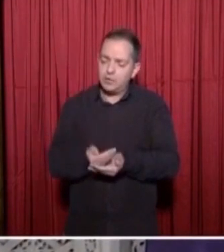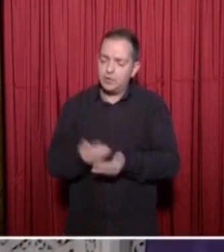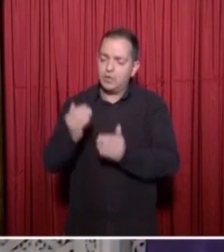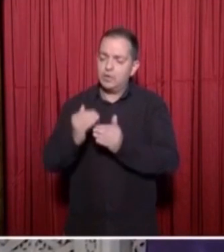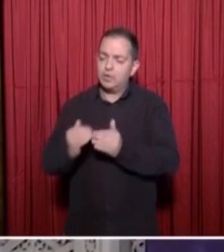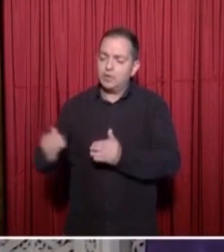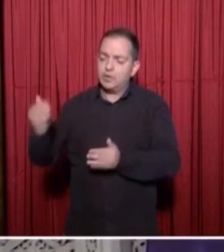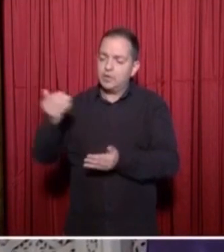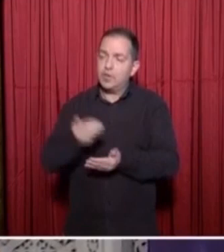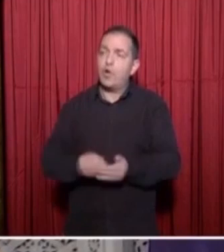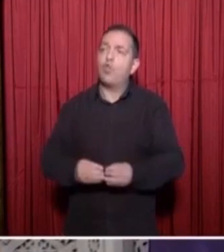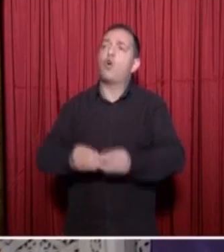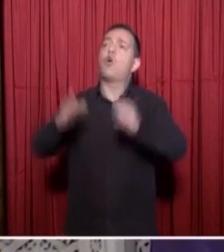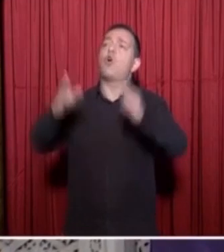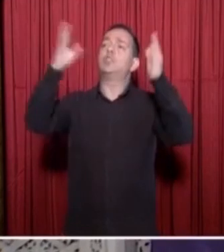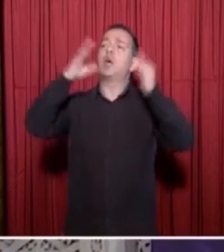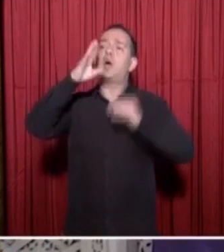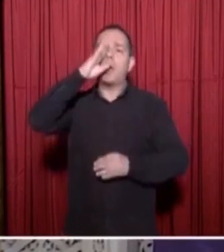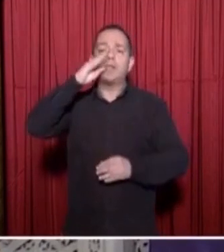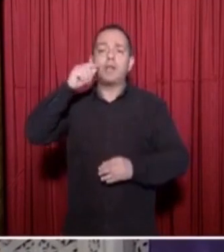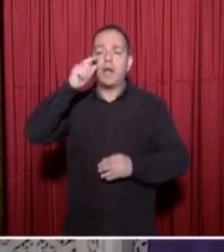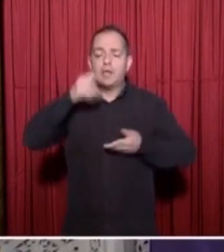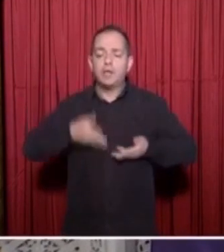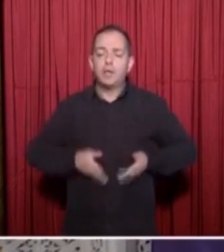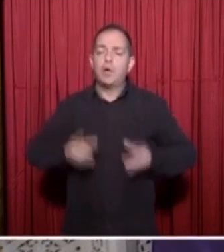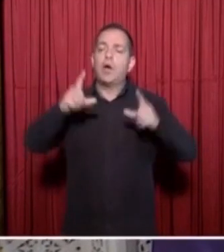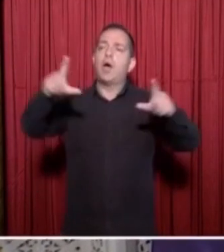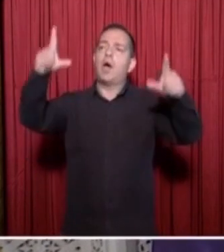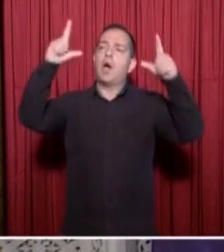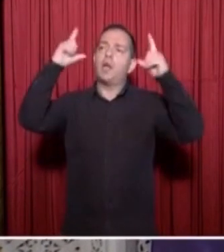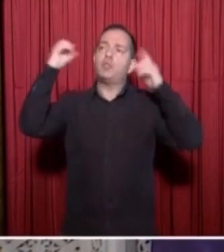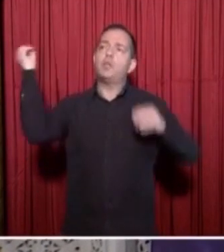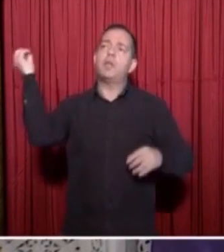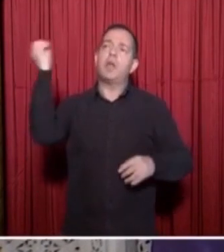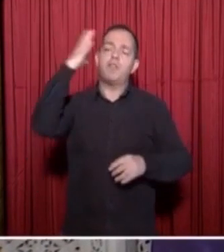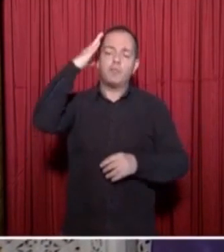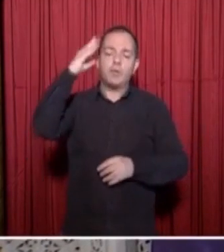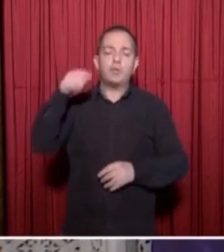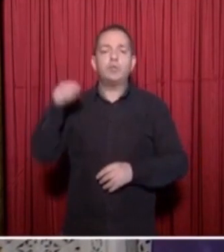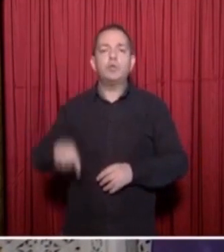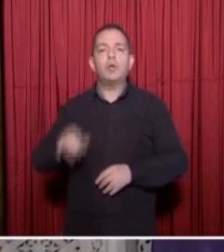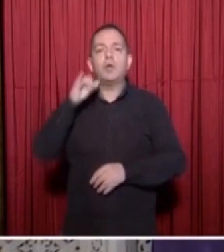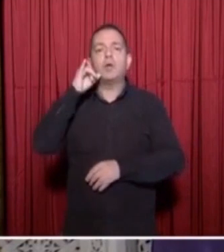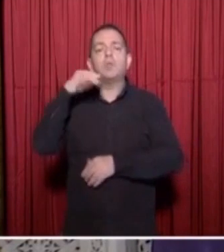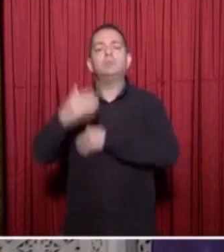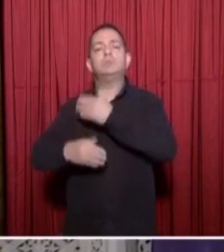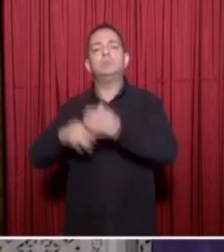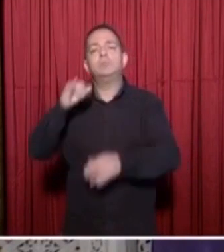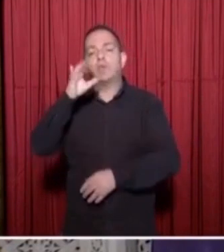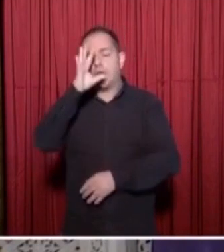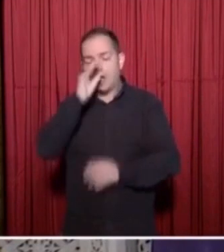ελέησον. Δόξα Πατρί και Υιό και Αγίω Πνεύματι και νυν και αΐ και εις τους αιώνας των αιώνων. Αμήν.